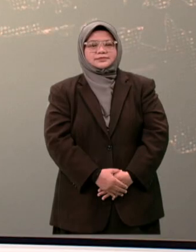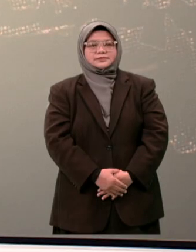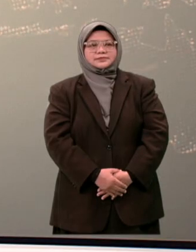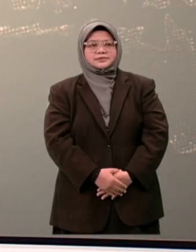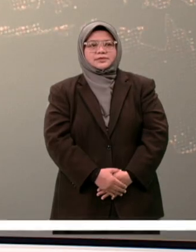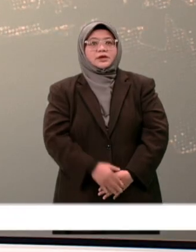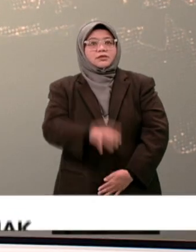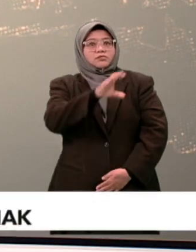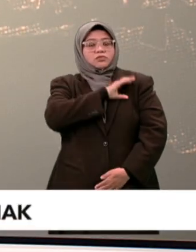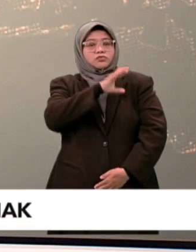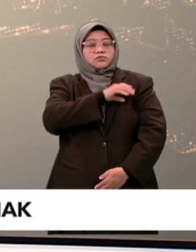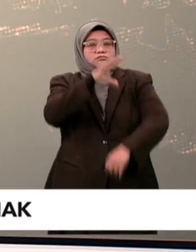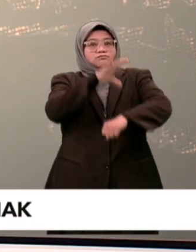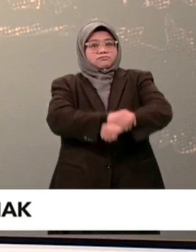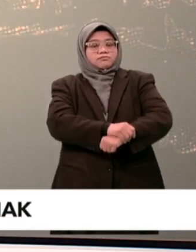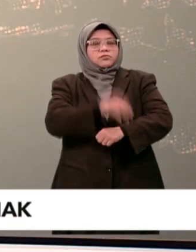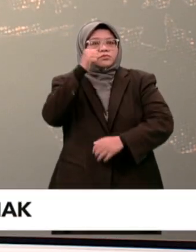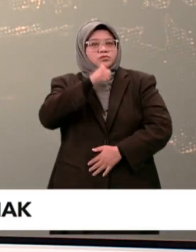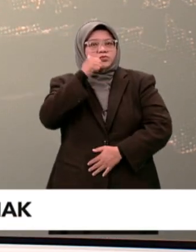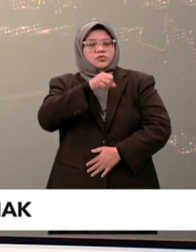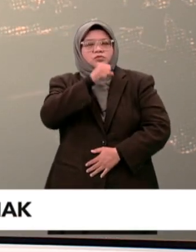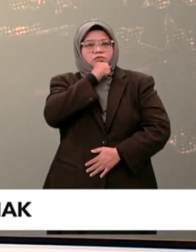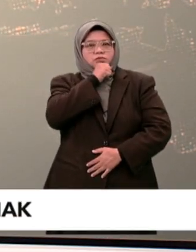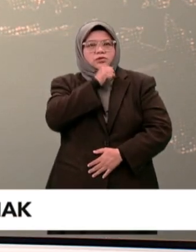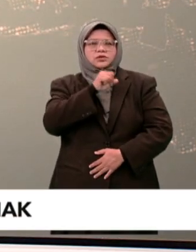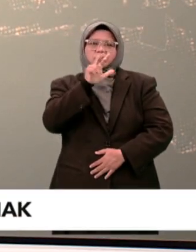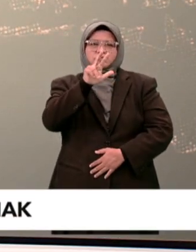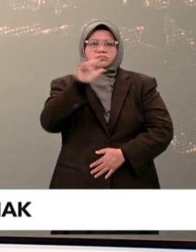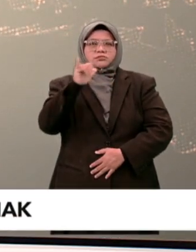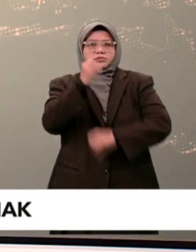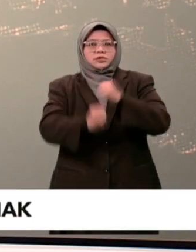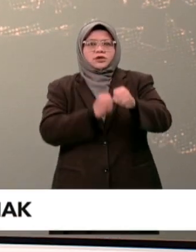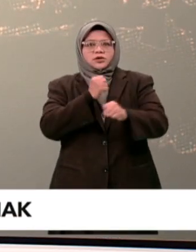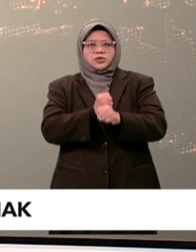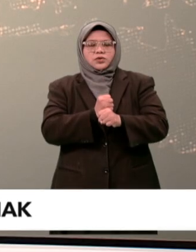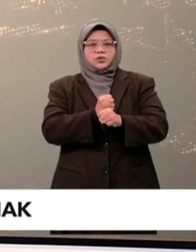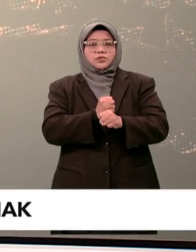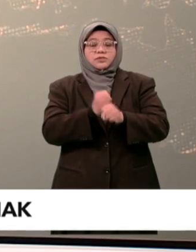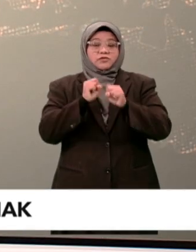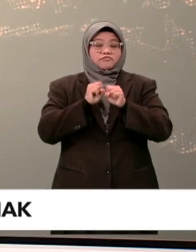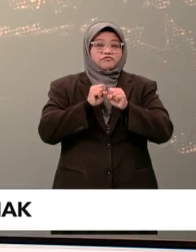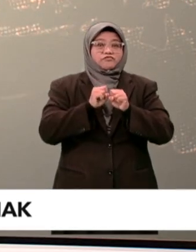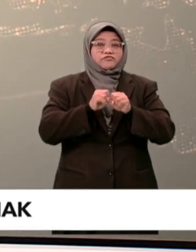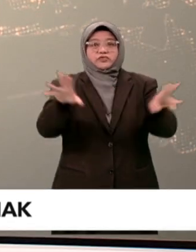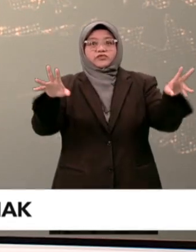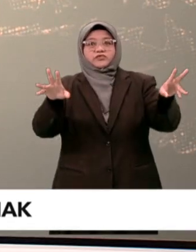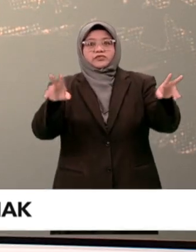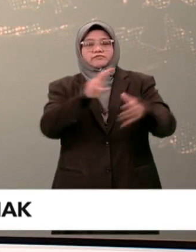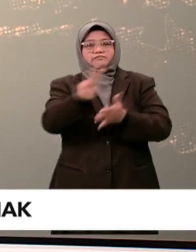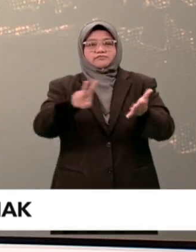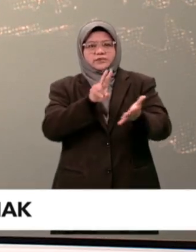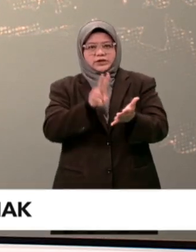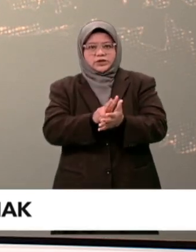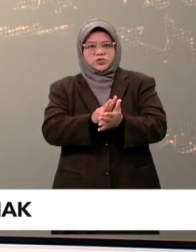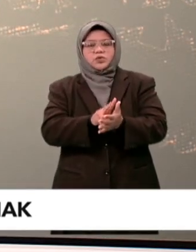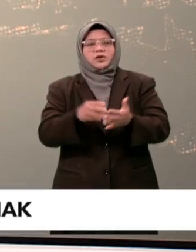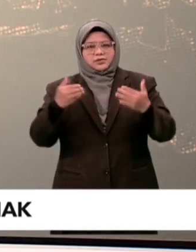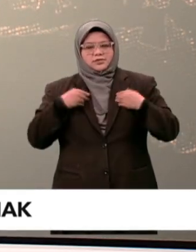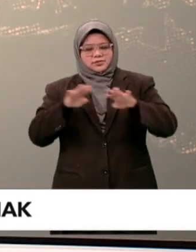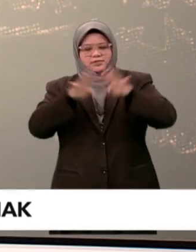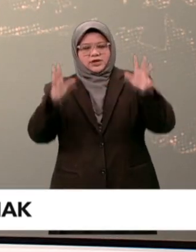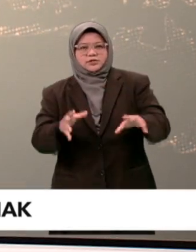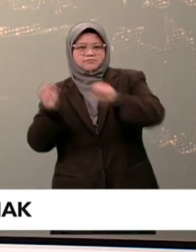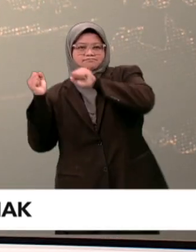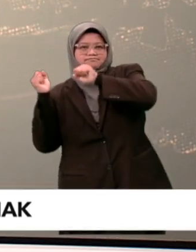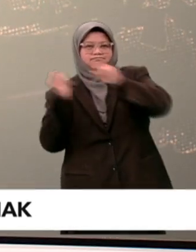polis menahan seorang wanita berusia 36 tahun selepas tular video memaparkan suspek menghempas